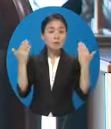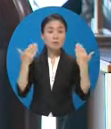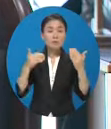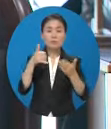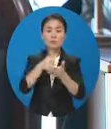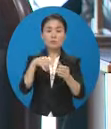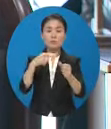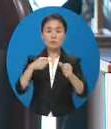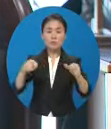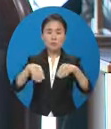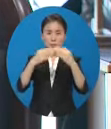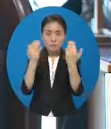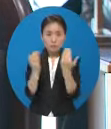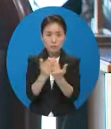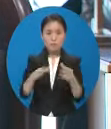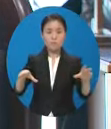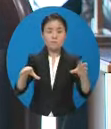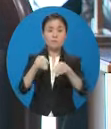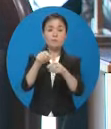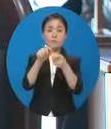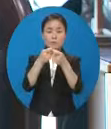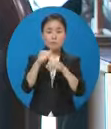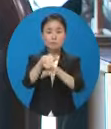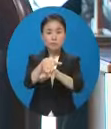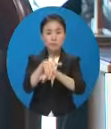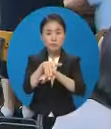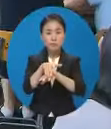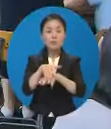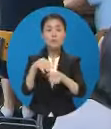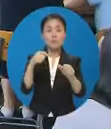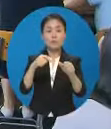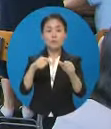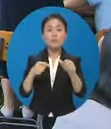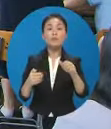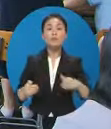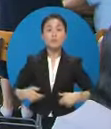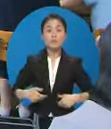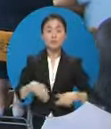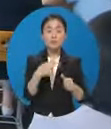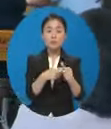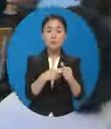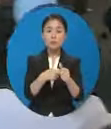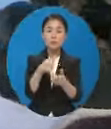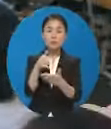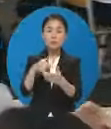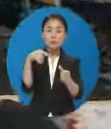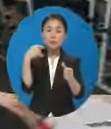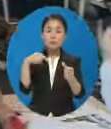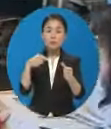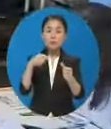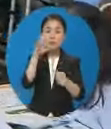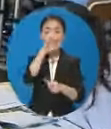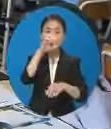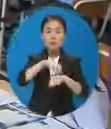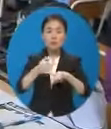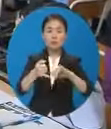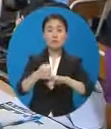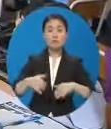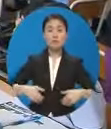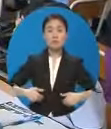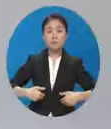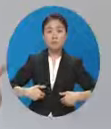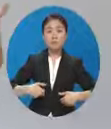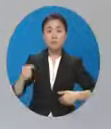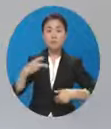종합적으로 체계적으로 이루어져다는 뜻이죠 결은 교사는 인성교육 연수를 의무적으로 받아야 하고